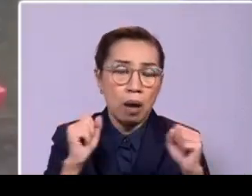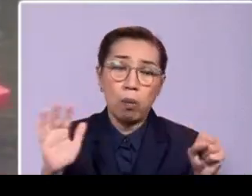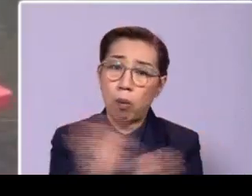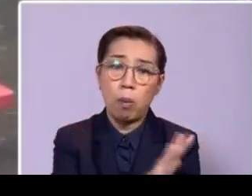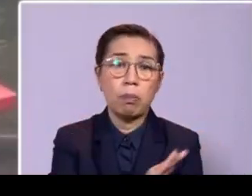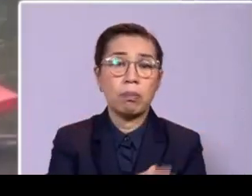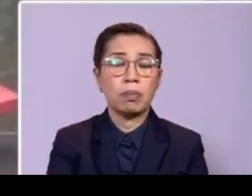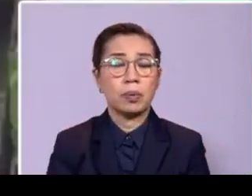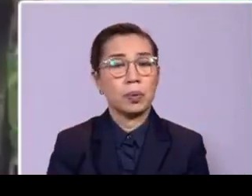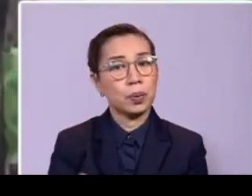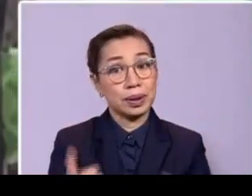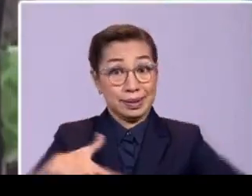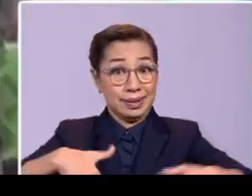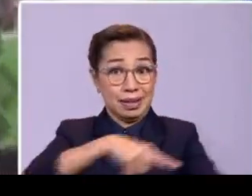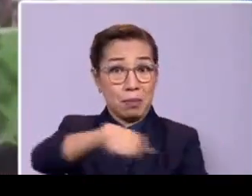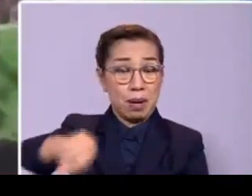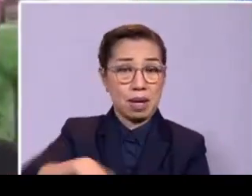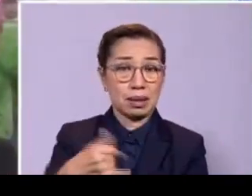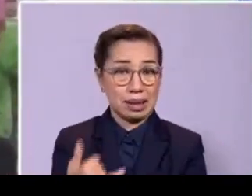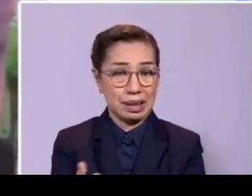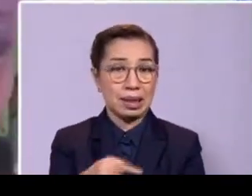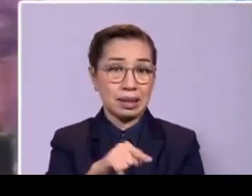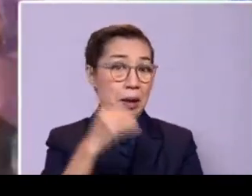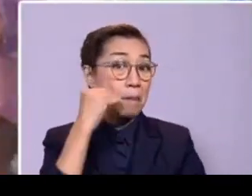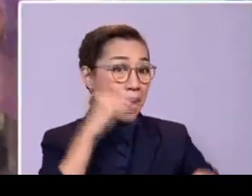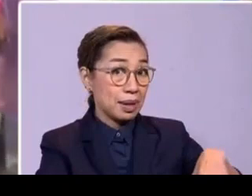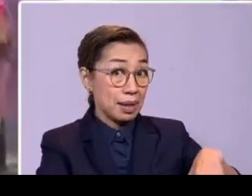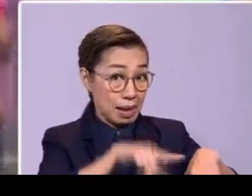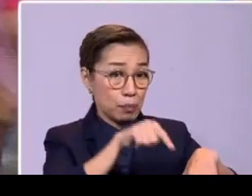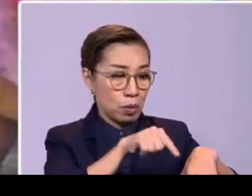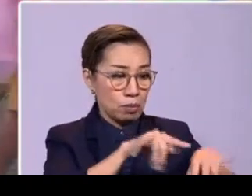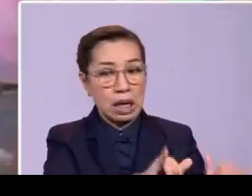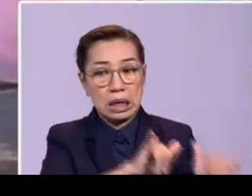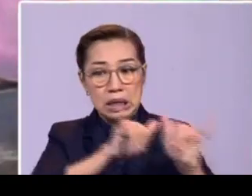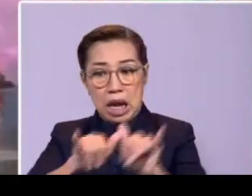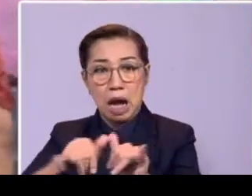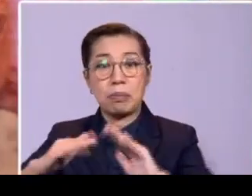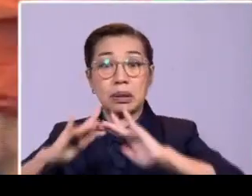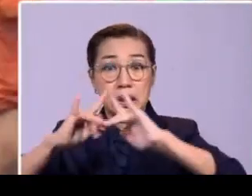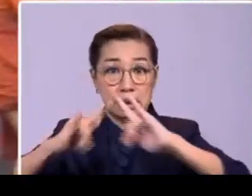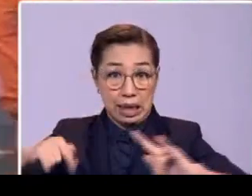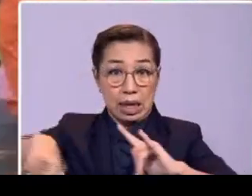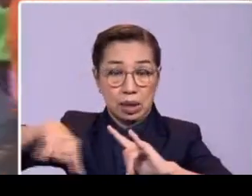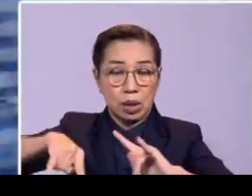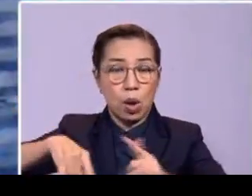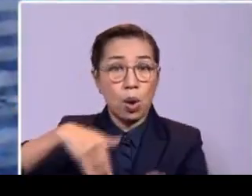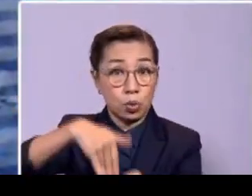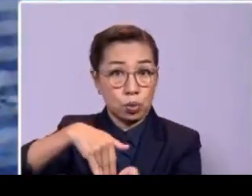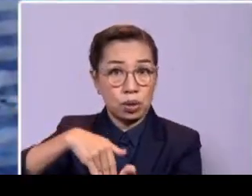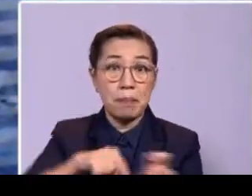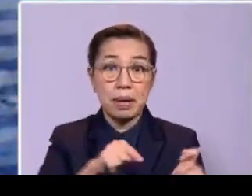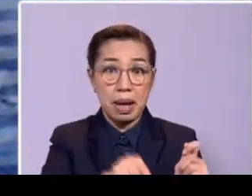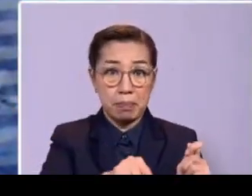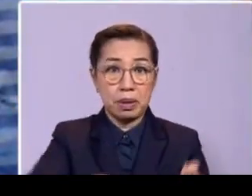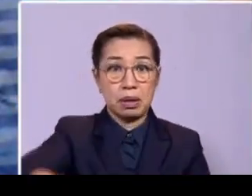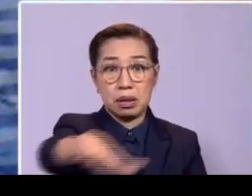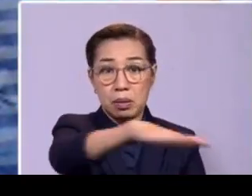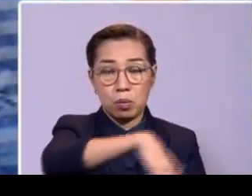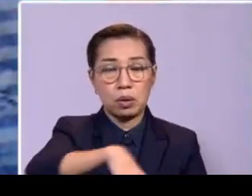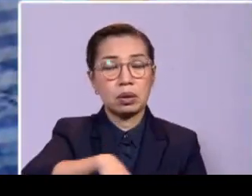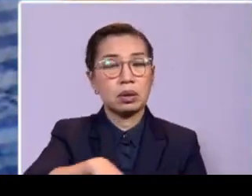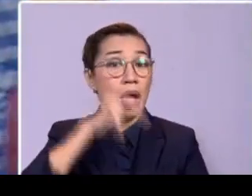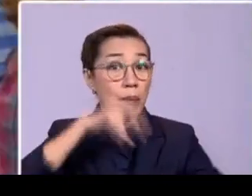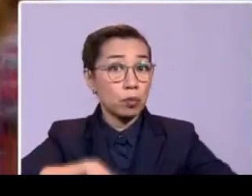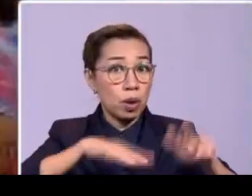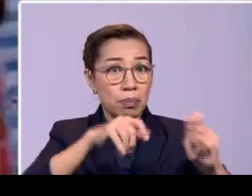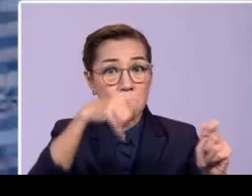ะฮะเนี่ย ค่ะมีประชาชนนะคะที่อพยพหนีน้ำเนี่ยกว่า2อำเภอรวมแล้ว 5,800 ครอบครัวค่ะค